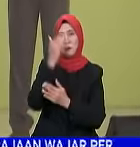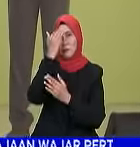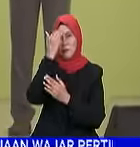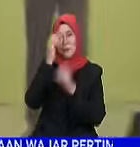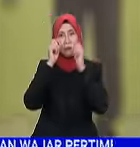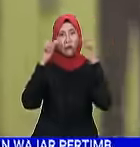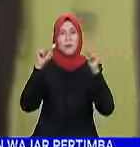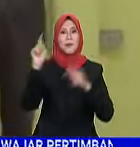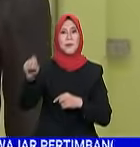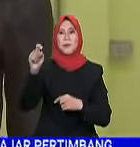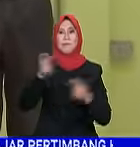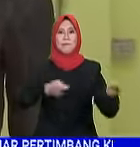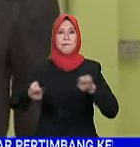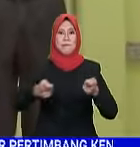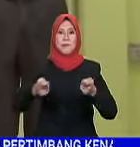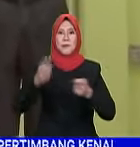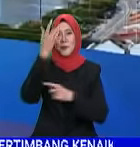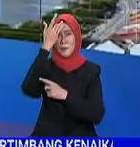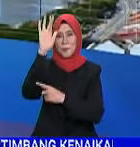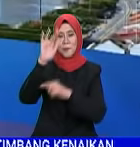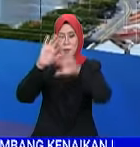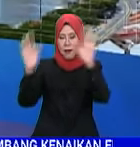arah melestarikan alam sekitar.